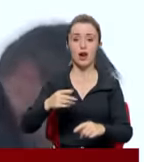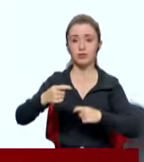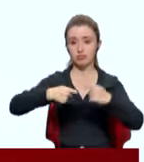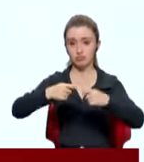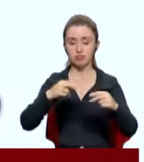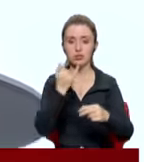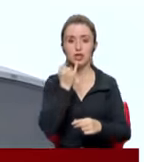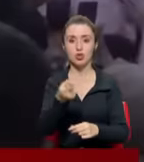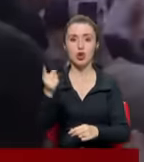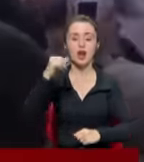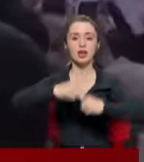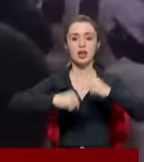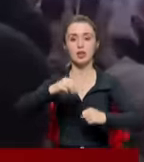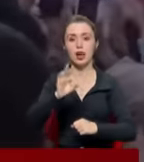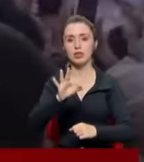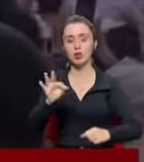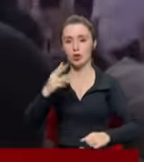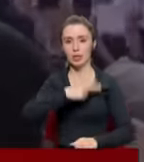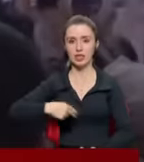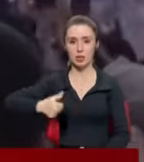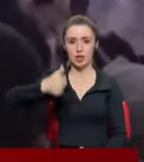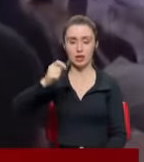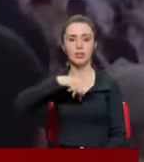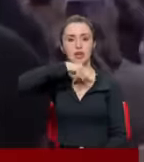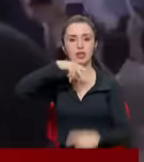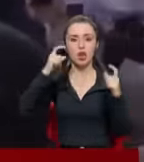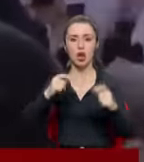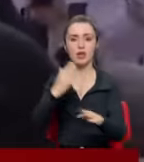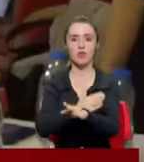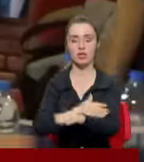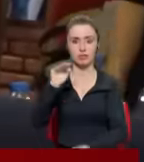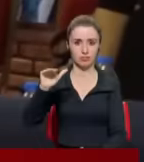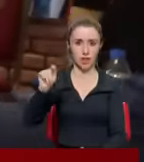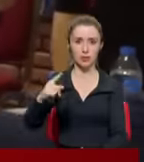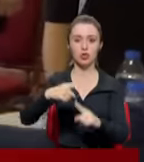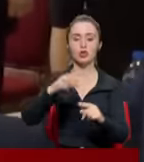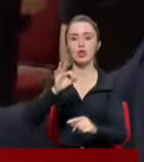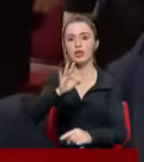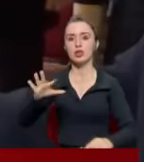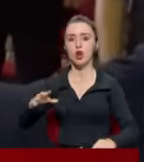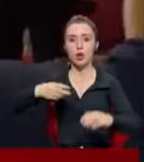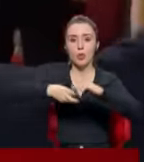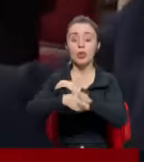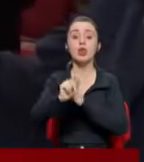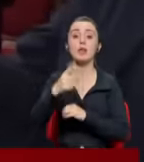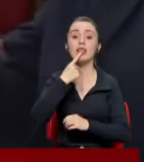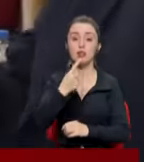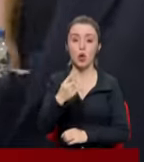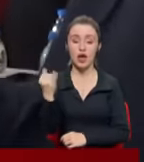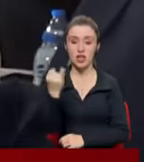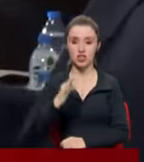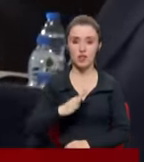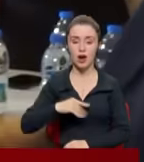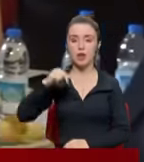sonrası rakibi Turgut Altınok'un belediye başkanlığını yaptığı Keçiören de seçmene Seslendi Turgut Altınok'un Metro yapmadılar eleştirisini